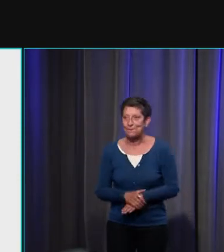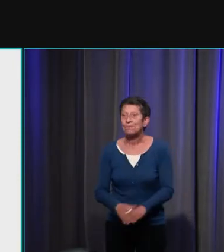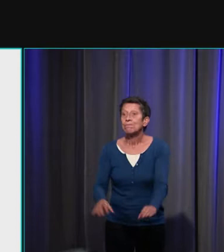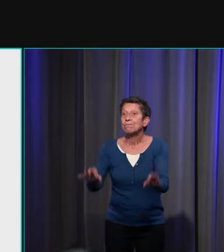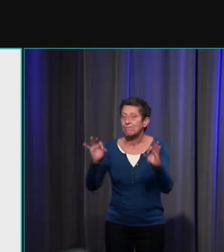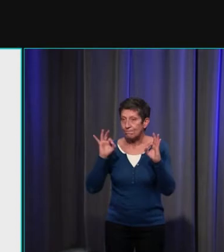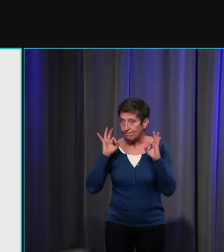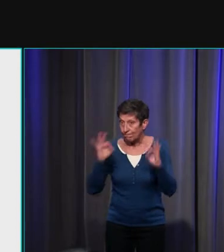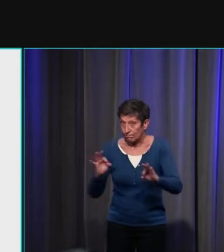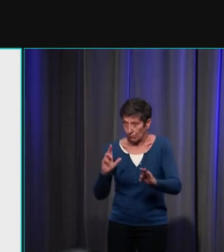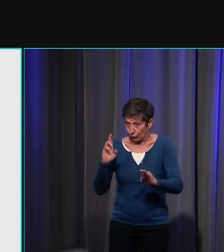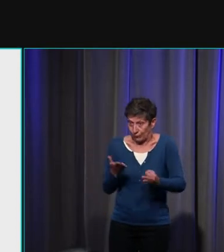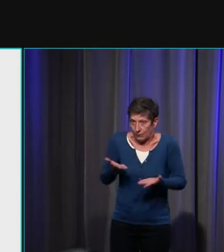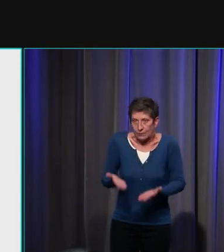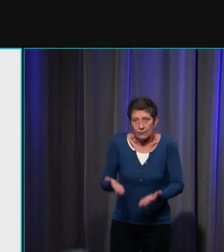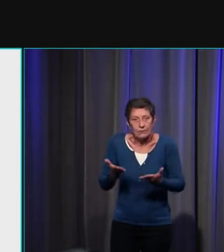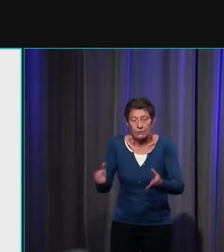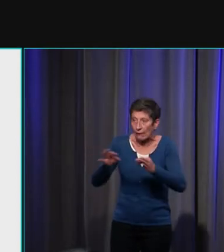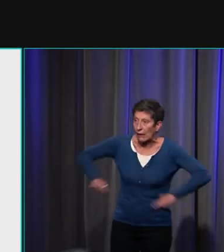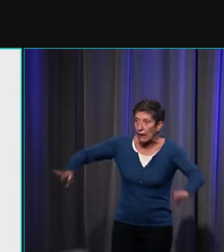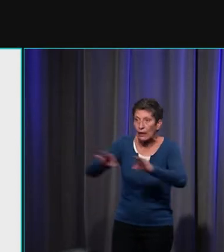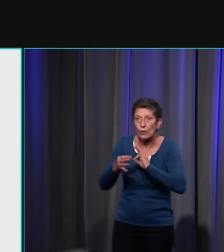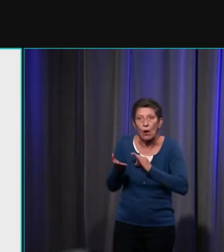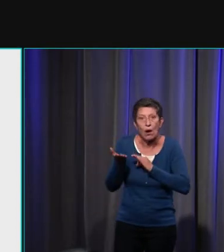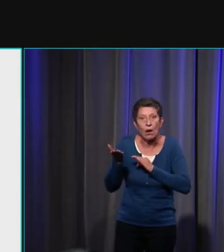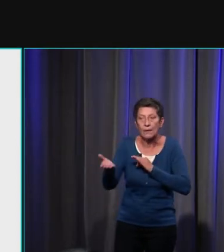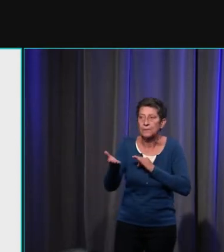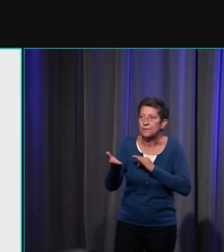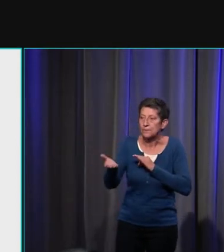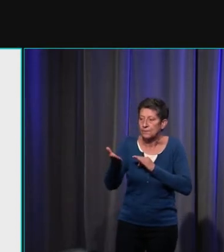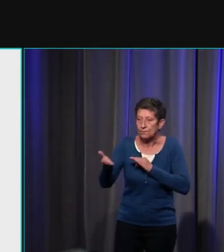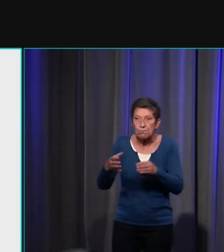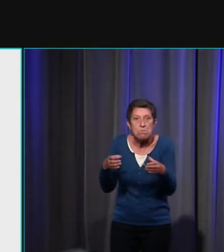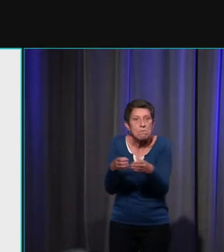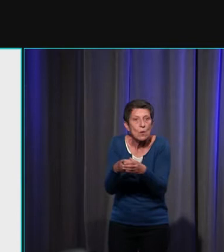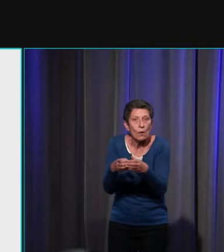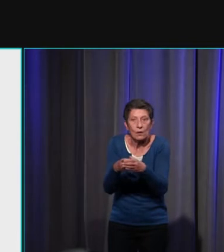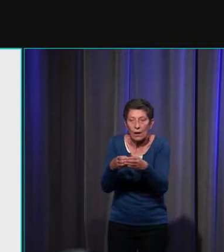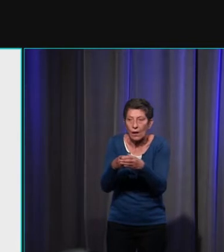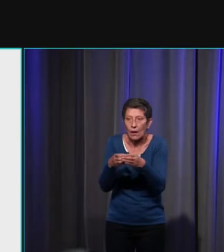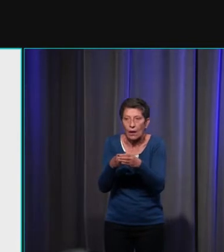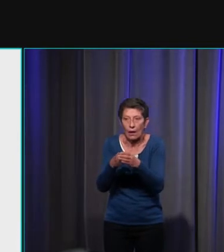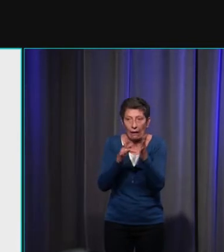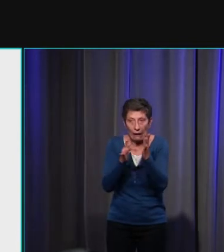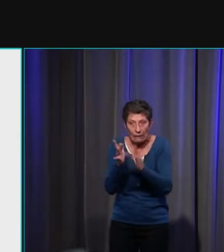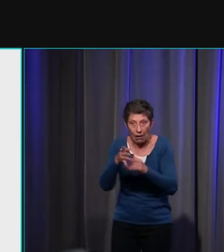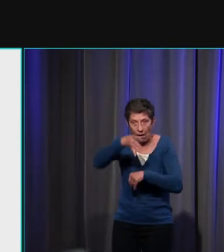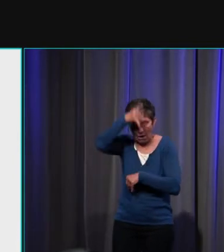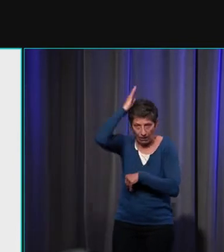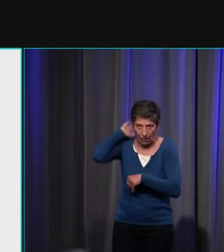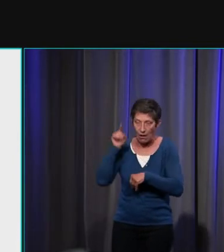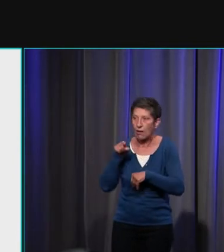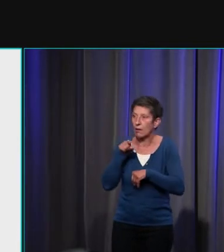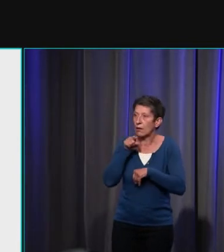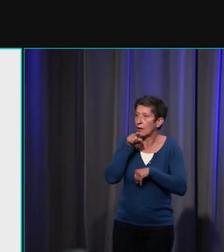nous sommes dans un territoire où une minorité de chrétiens latin qui coupent très